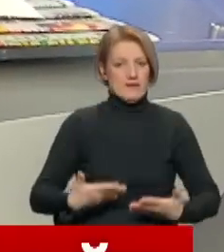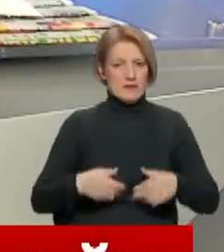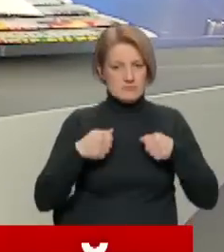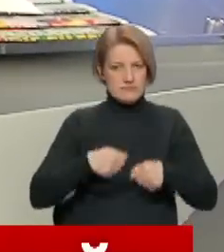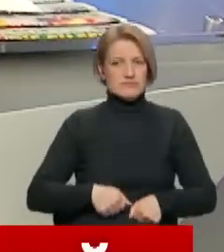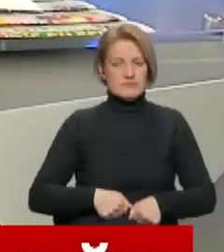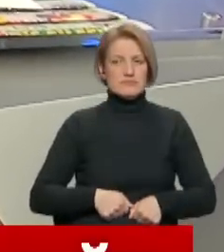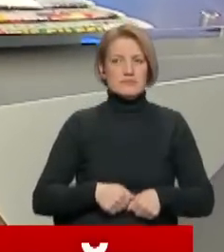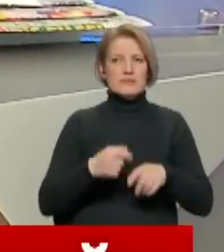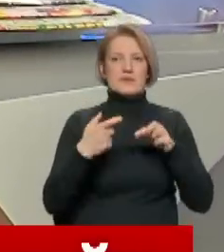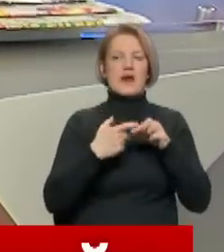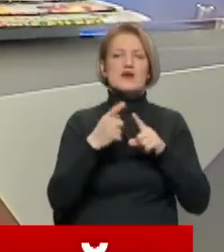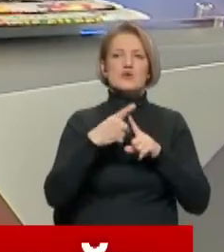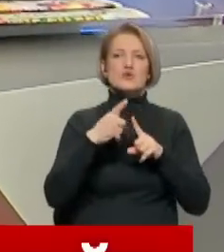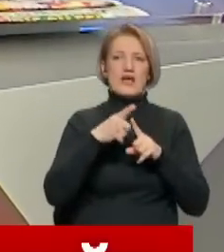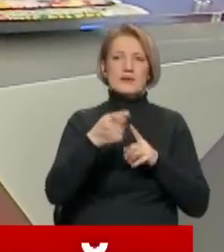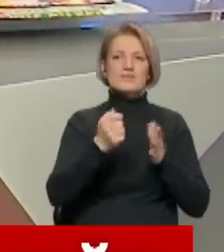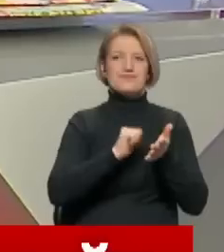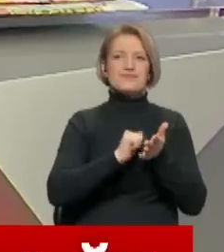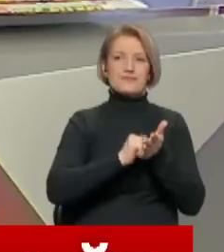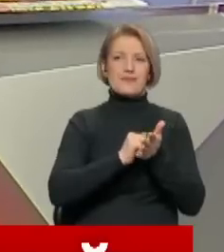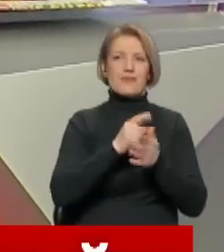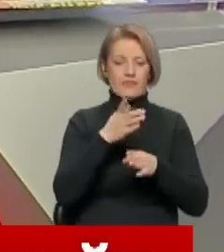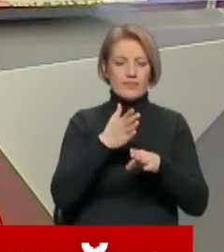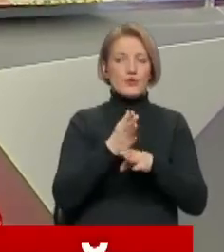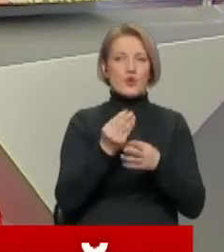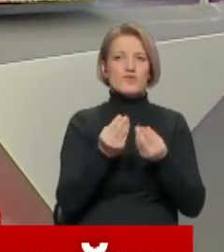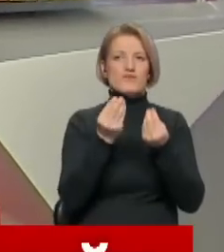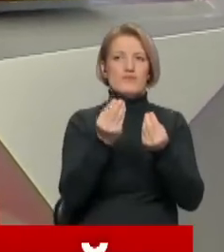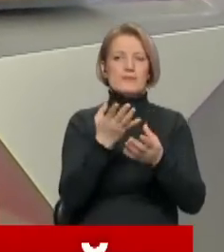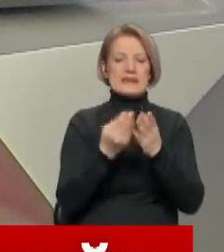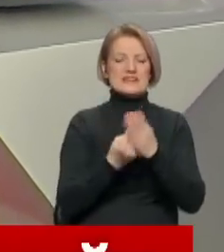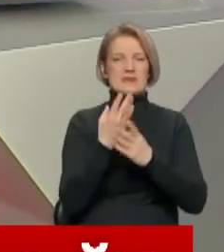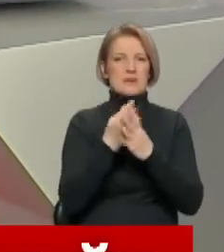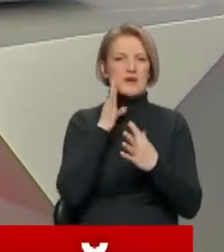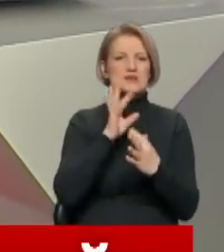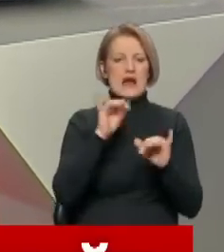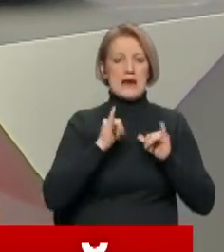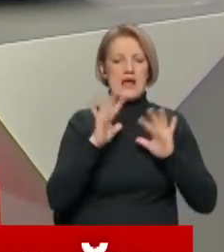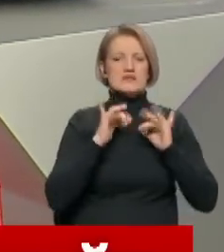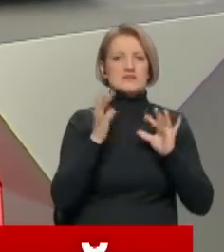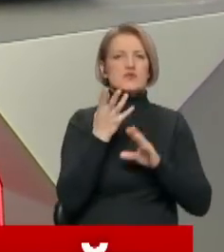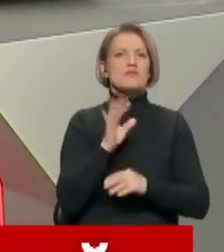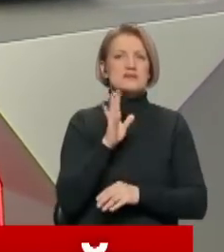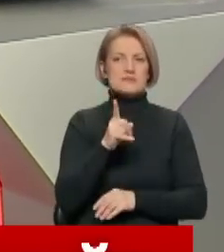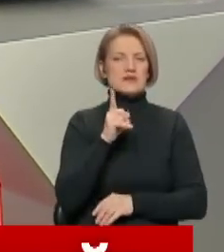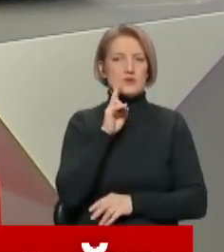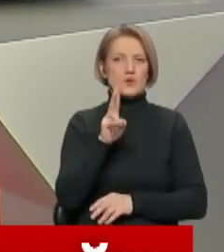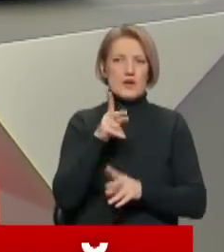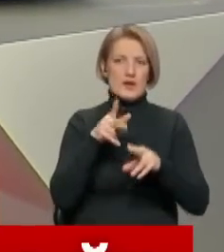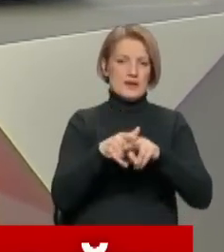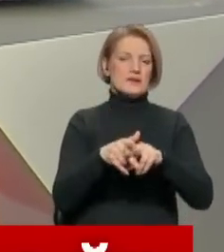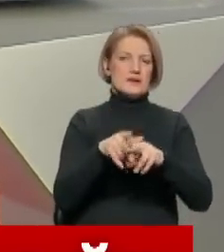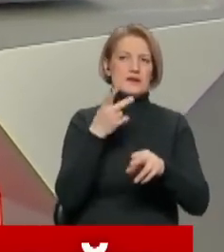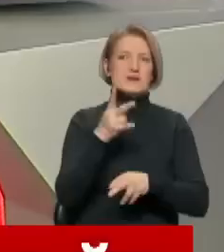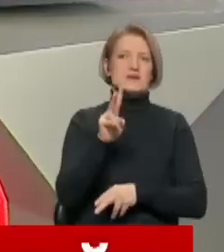altında Yalnız raşatude ben burada vermeyi Çok doğru bulmadığım böyle sabah sabah da insanları rahatsız etmesin bir görüntüsü var orada bırakıyoruz Yani